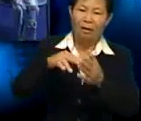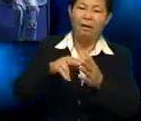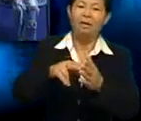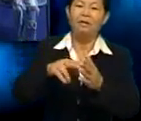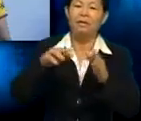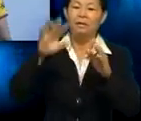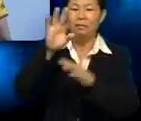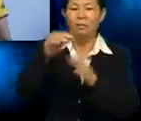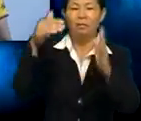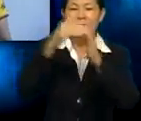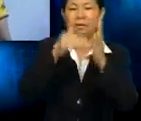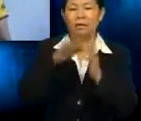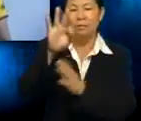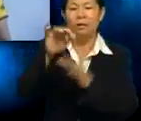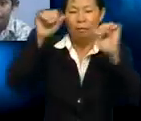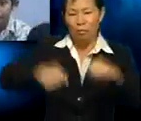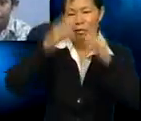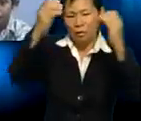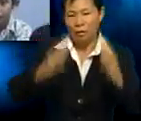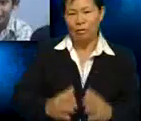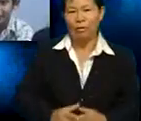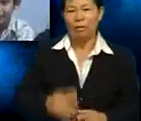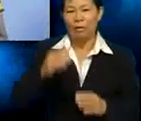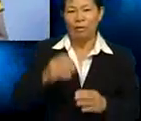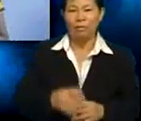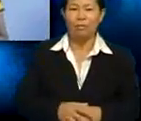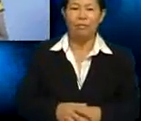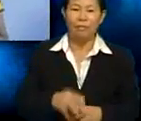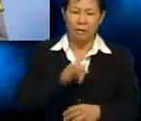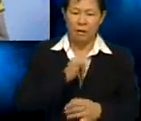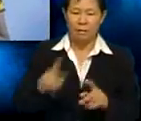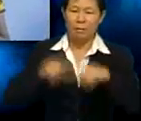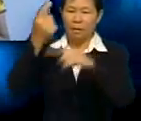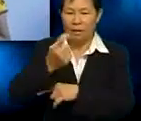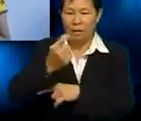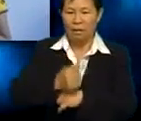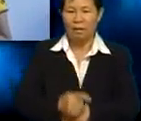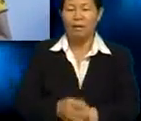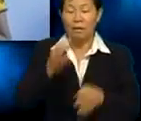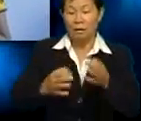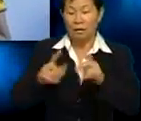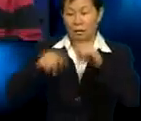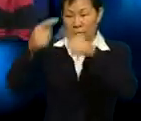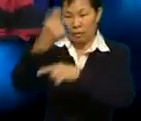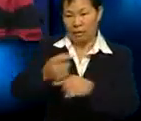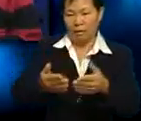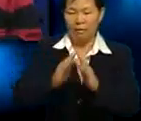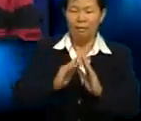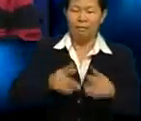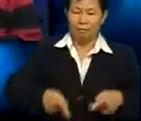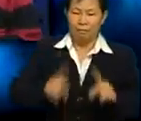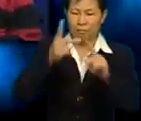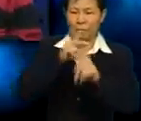Boleh, cikgu. Kalau nak ke tandas, cikgu? Boleh. Minta keizinan daripada ketua kelas,